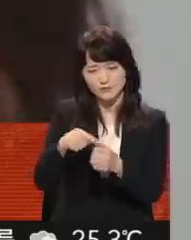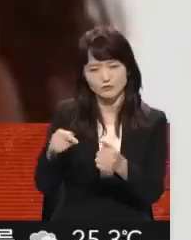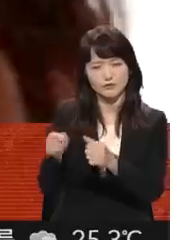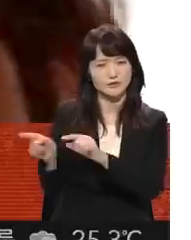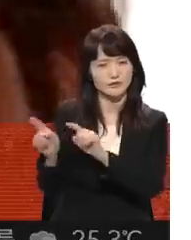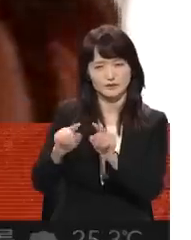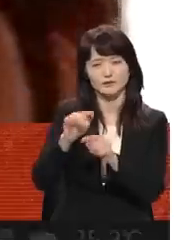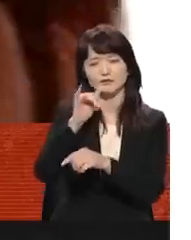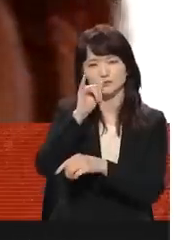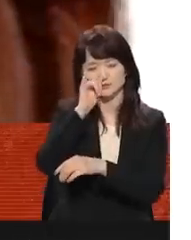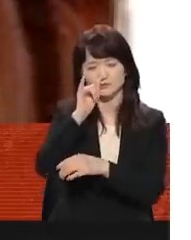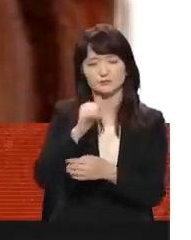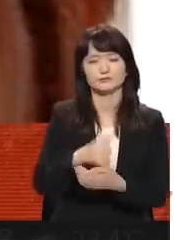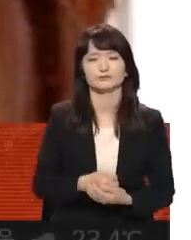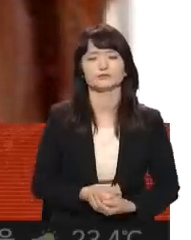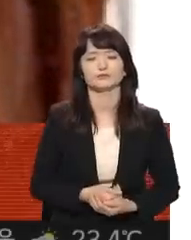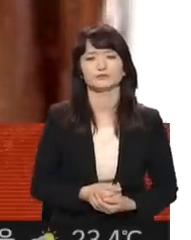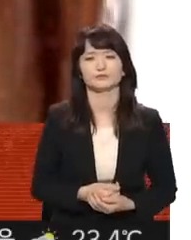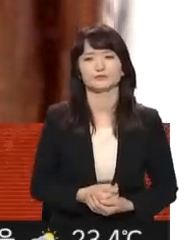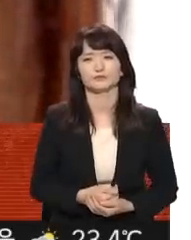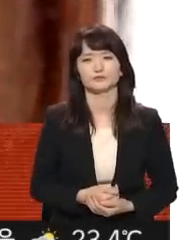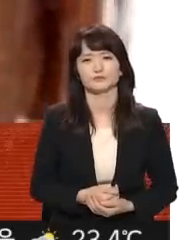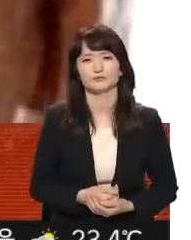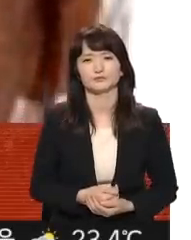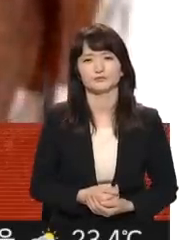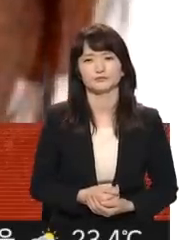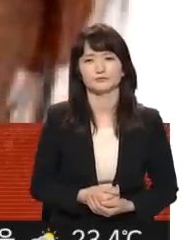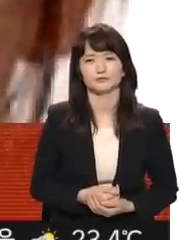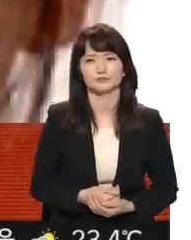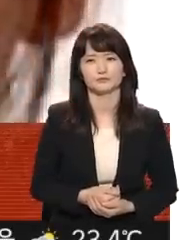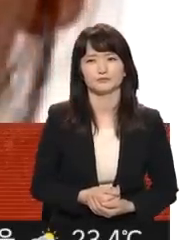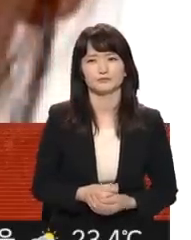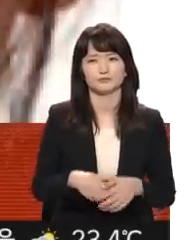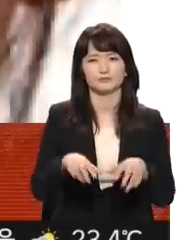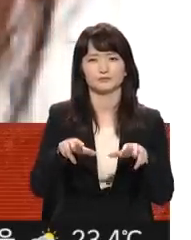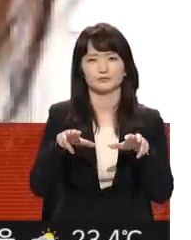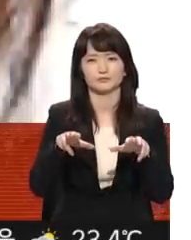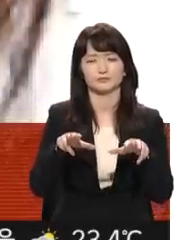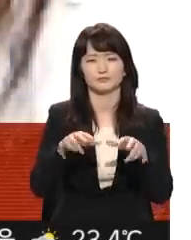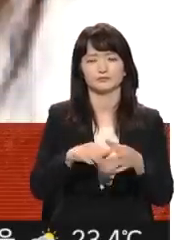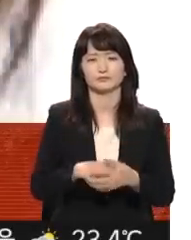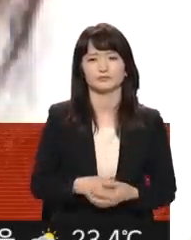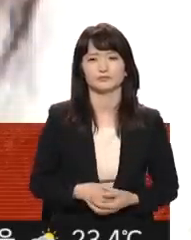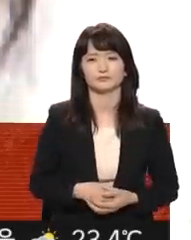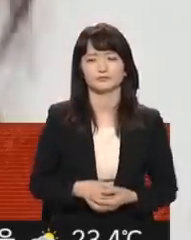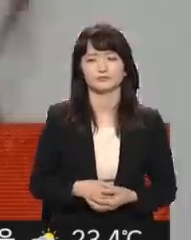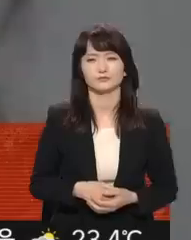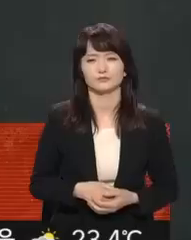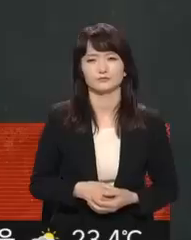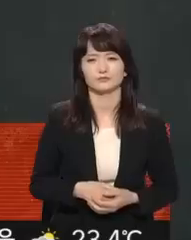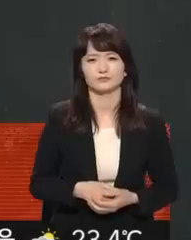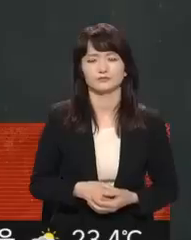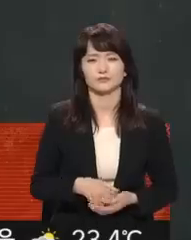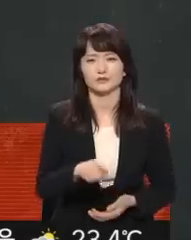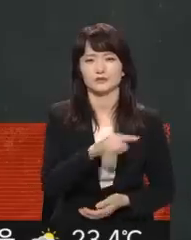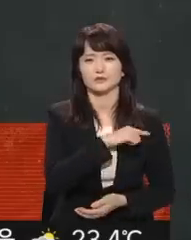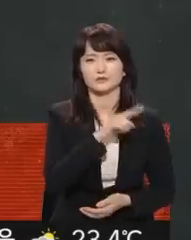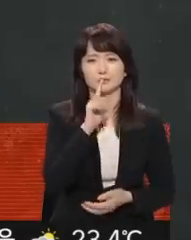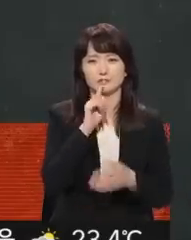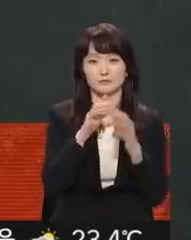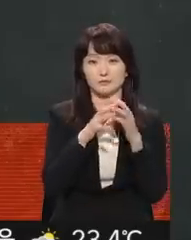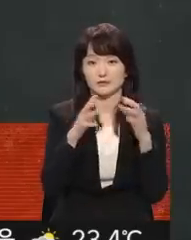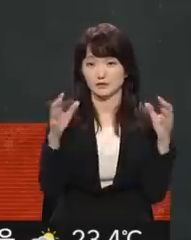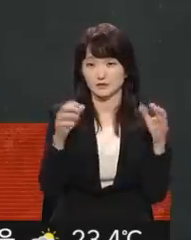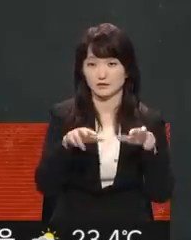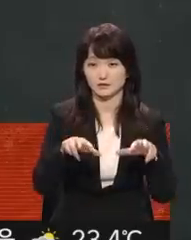할 수도 있는 그런 상황 그렇군요 자 지금 뭐 오늘 가장 많이 입길에 오르는